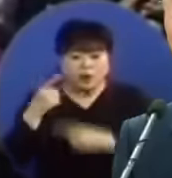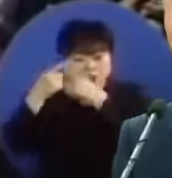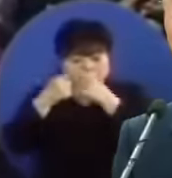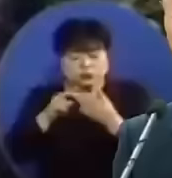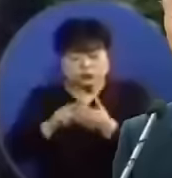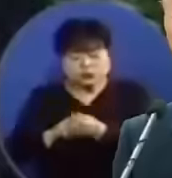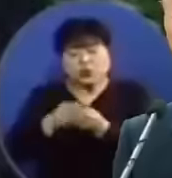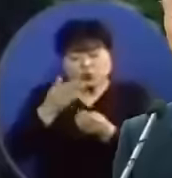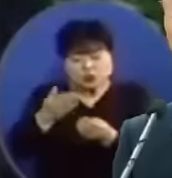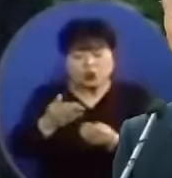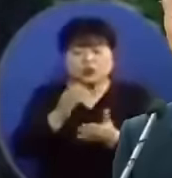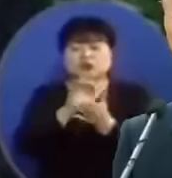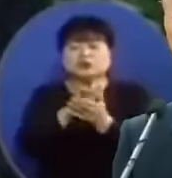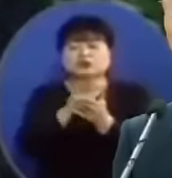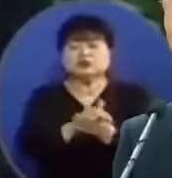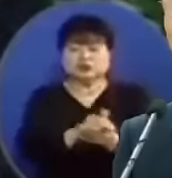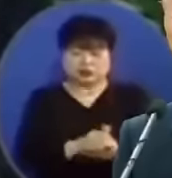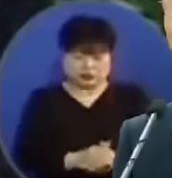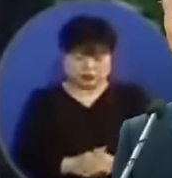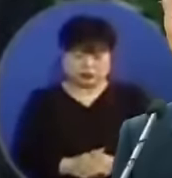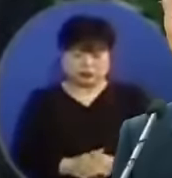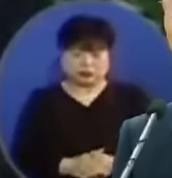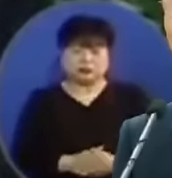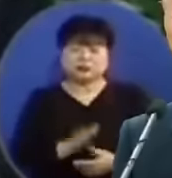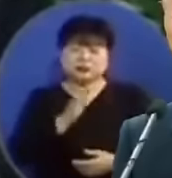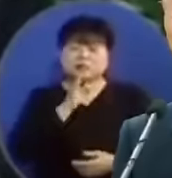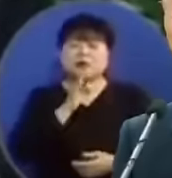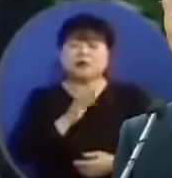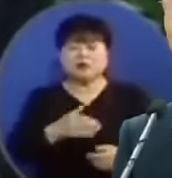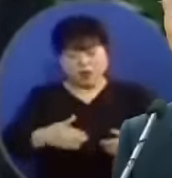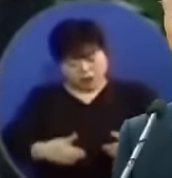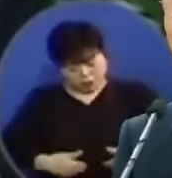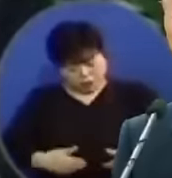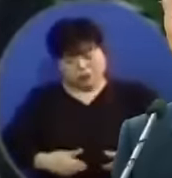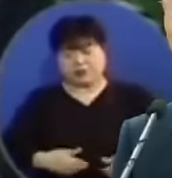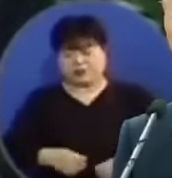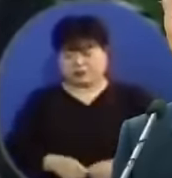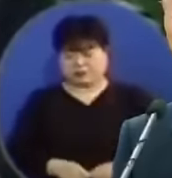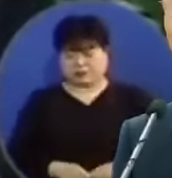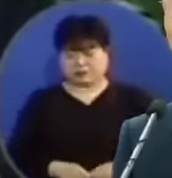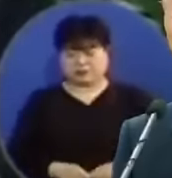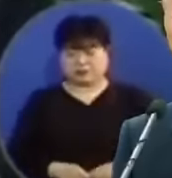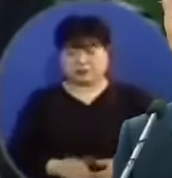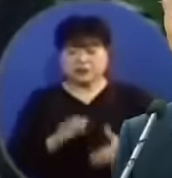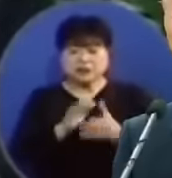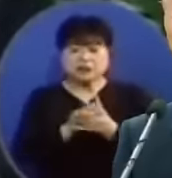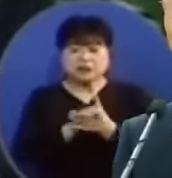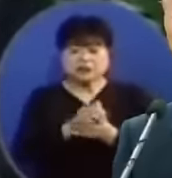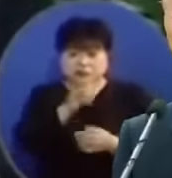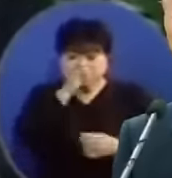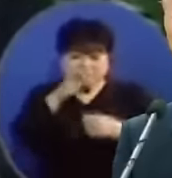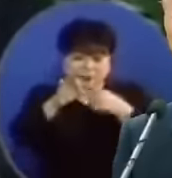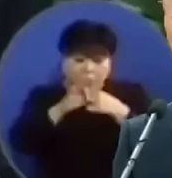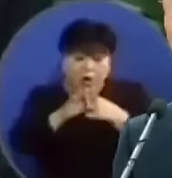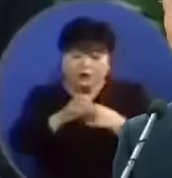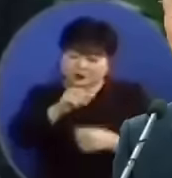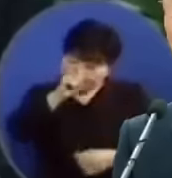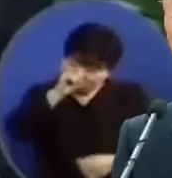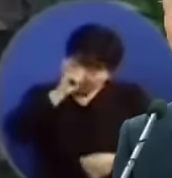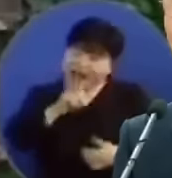덮어주고 끌어주는 친구, 그런 친구가 있다는 것은 굉장한 인생을 행복하게 만드는 조건이 되는